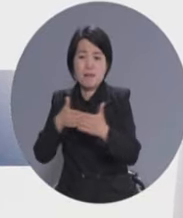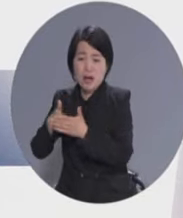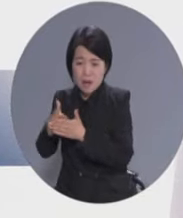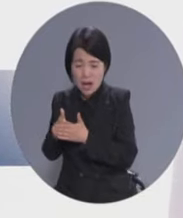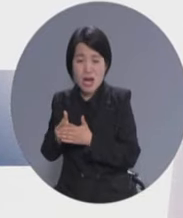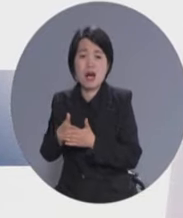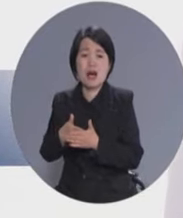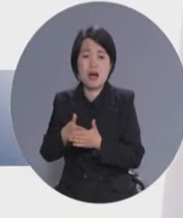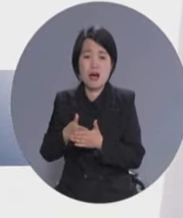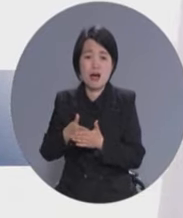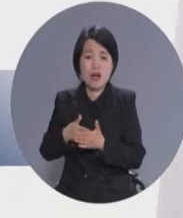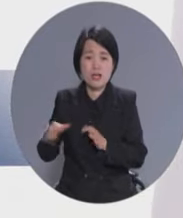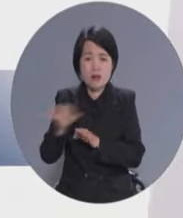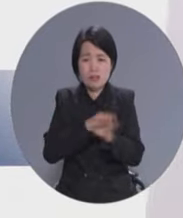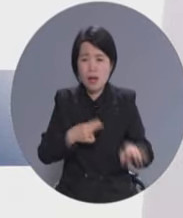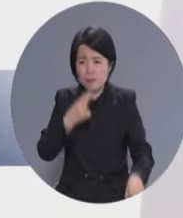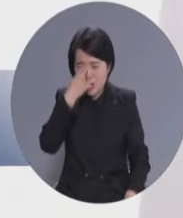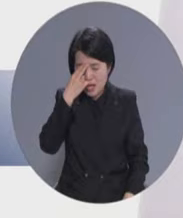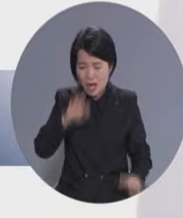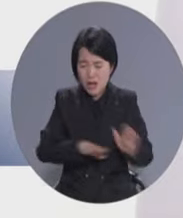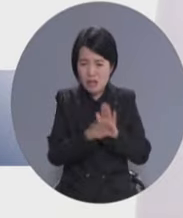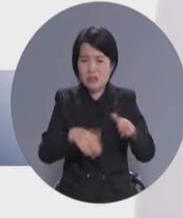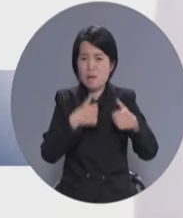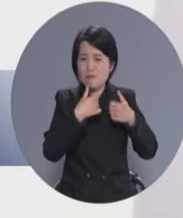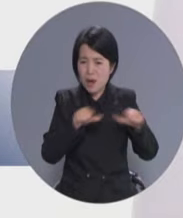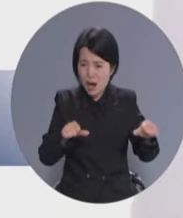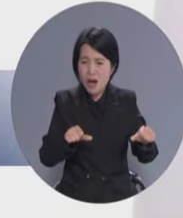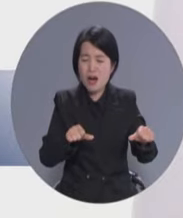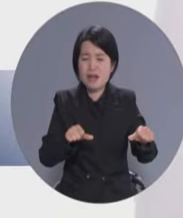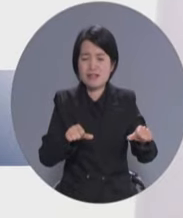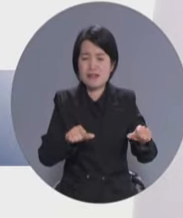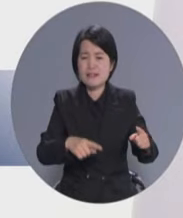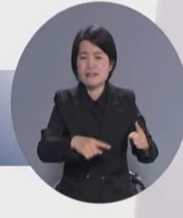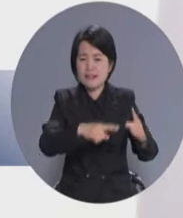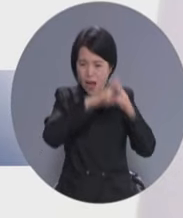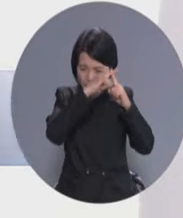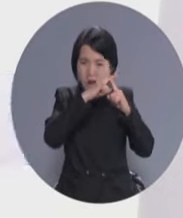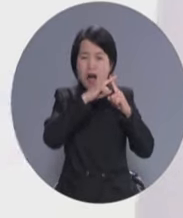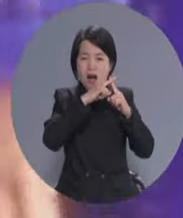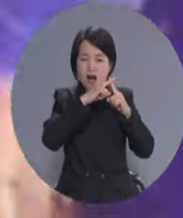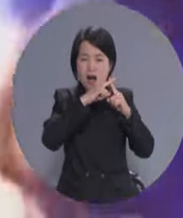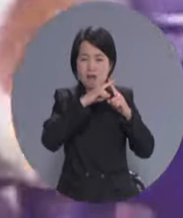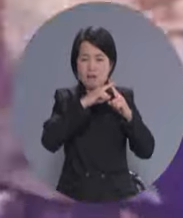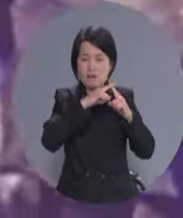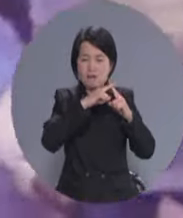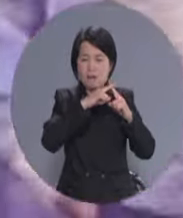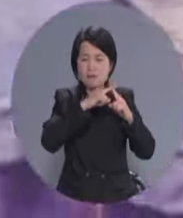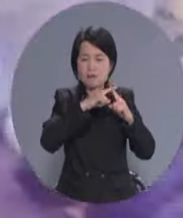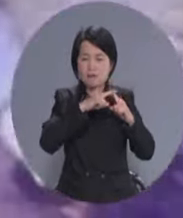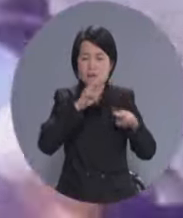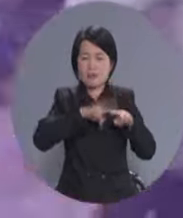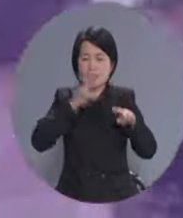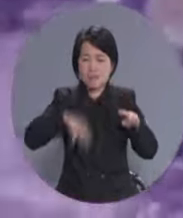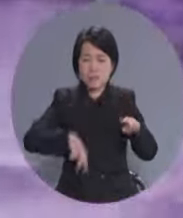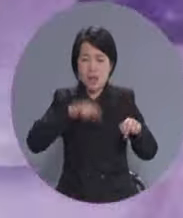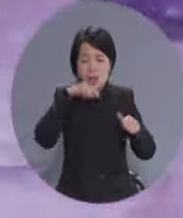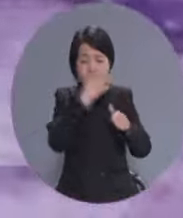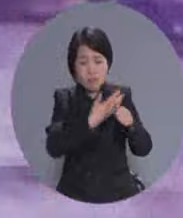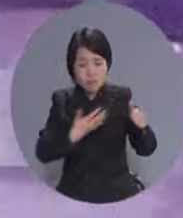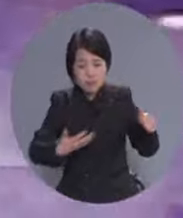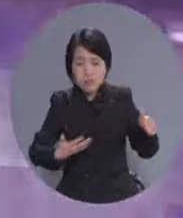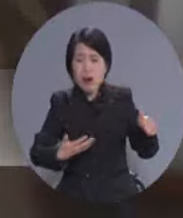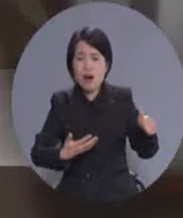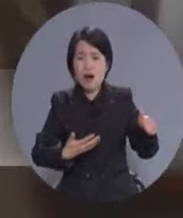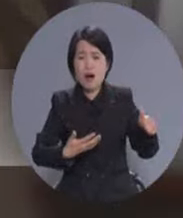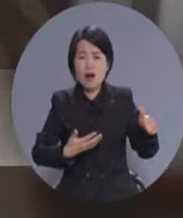상황이었고 그래서 한 가정이 파탄나는 그런 상황을 각오하고 피를 흘리며 쓰러진 광주